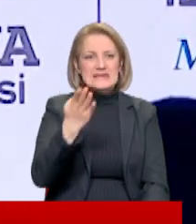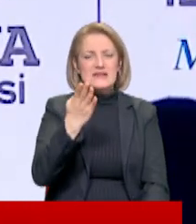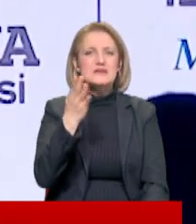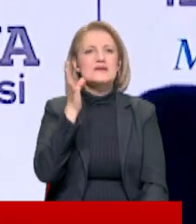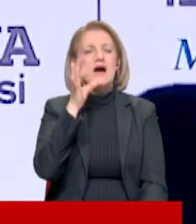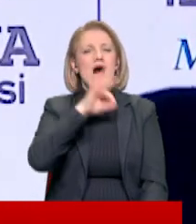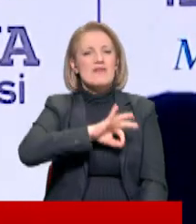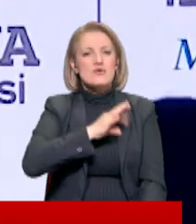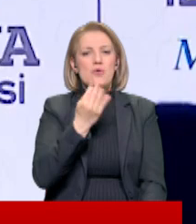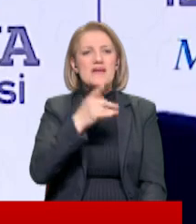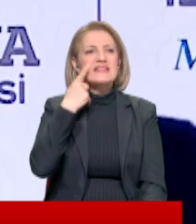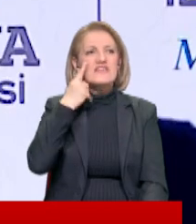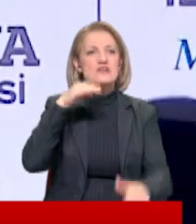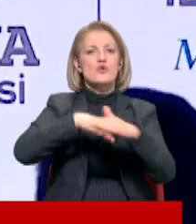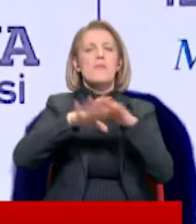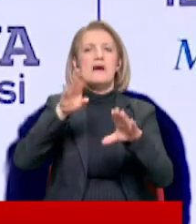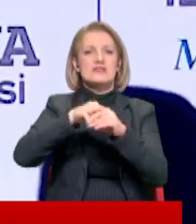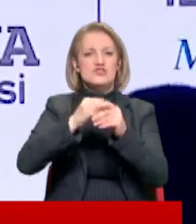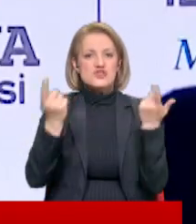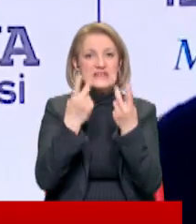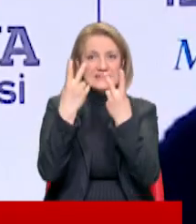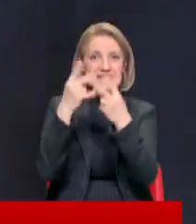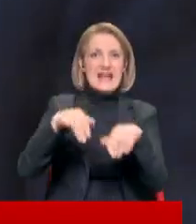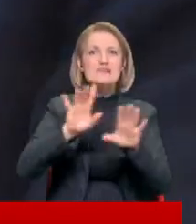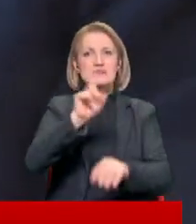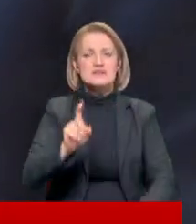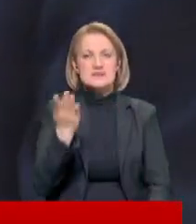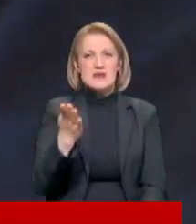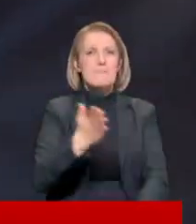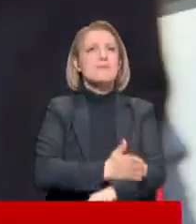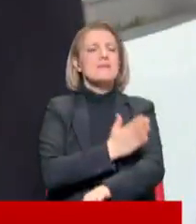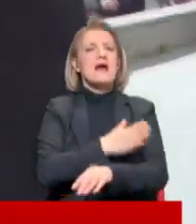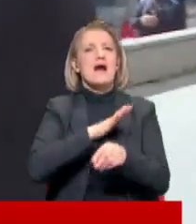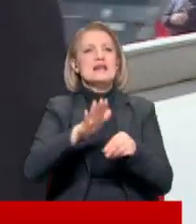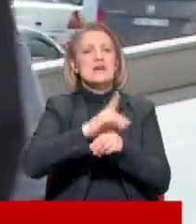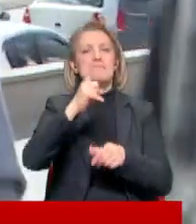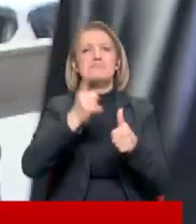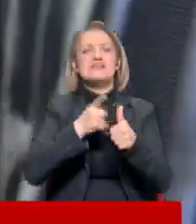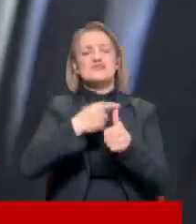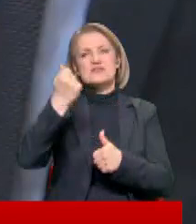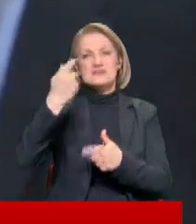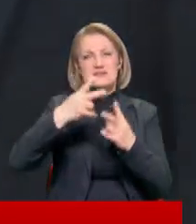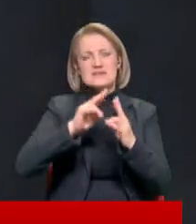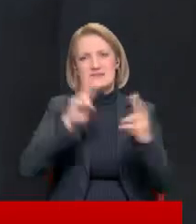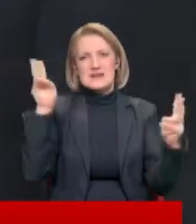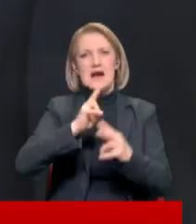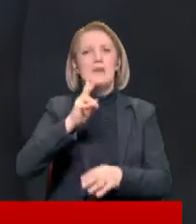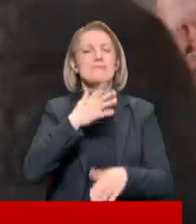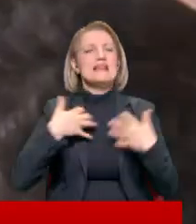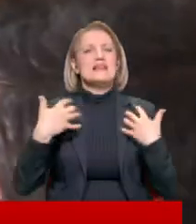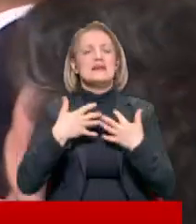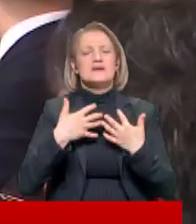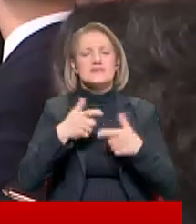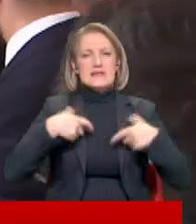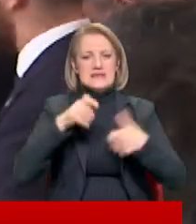işine gelmeyenleri devlete sokmama için çalışan siz değil misiniz? Memleketi Kayseri'den birinci sıra milletvekili adayı olan Milli Savunma